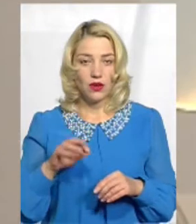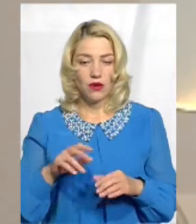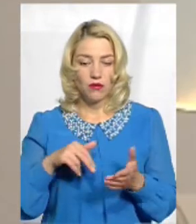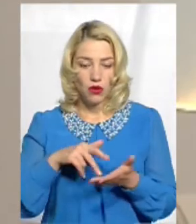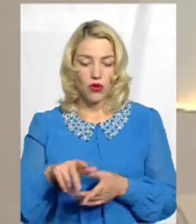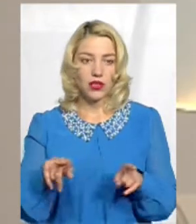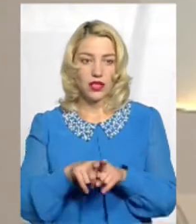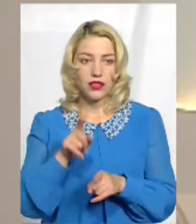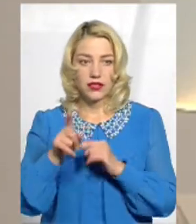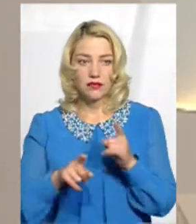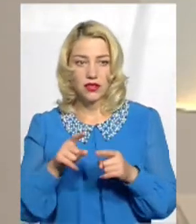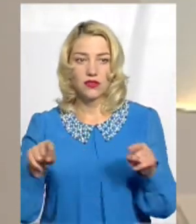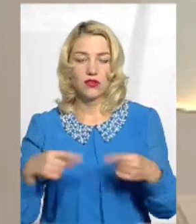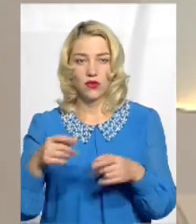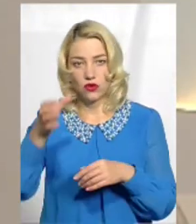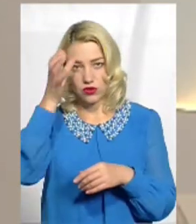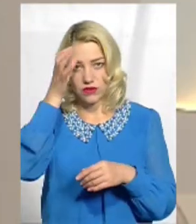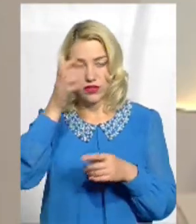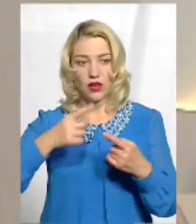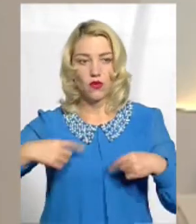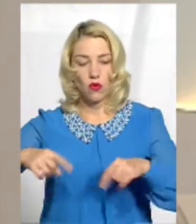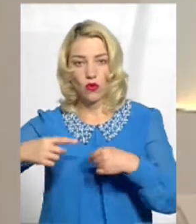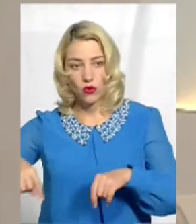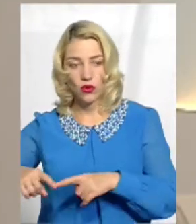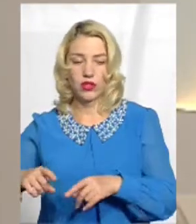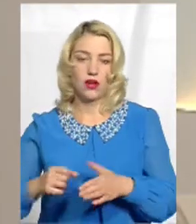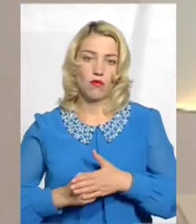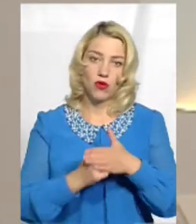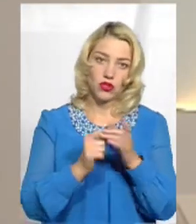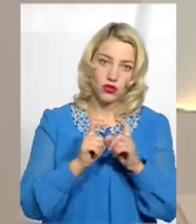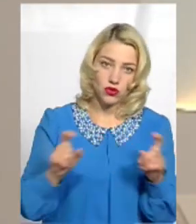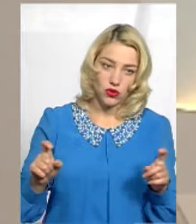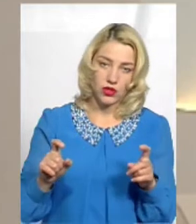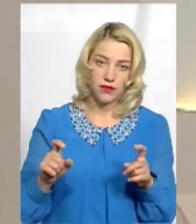проходять такі зміни, створюються освітні округи, опорні школи,